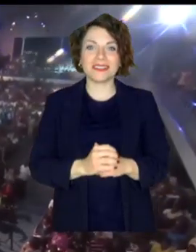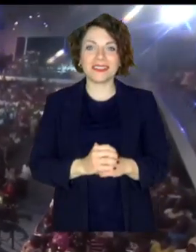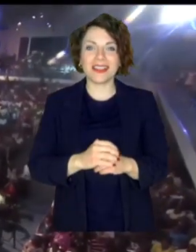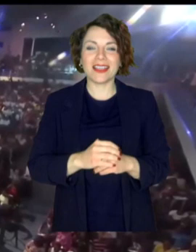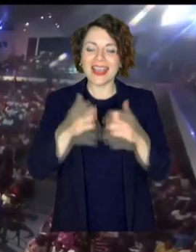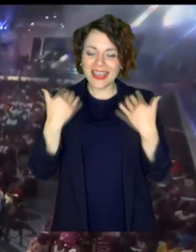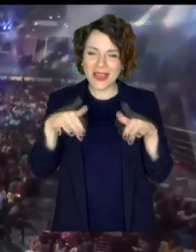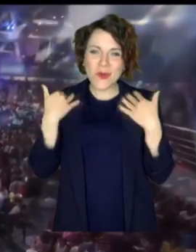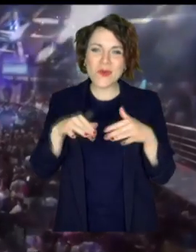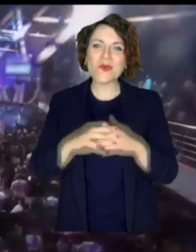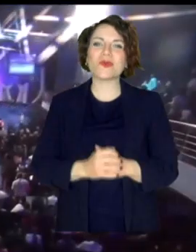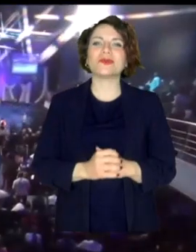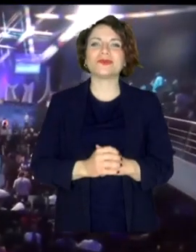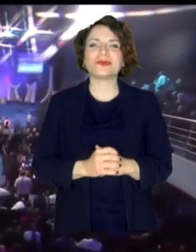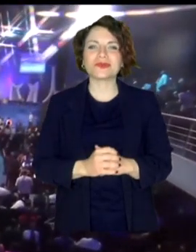Aia!